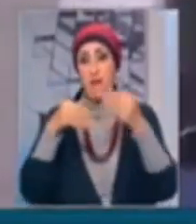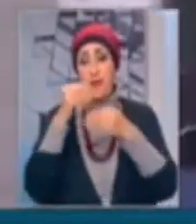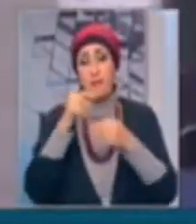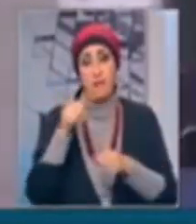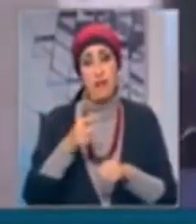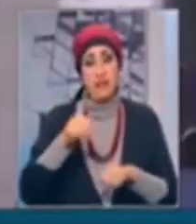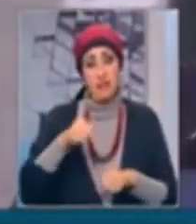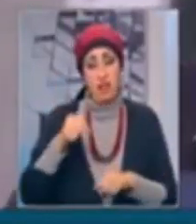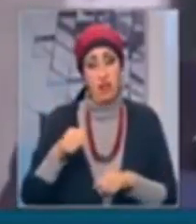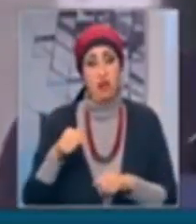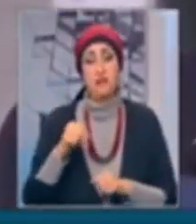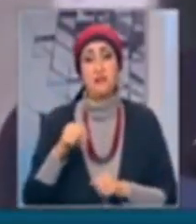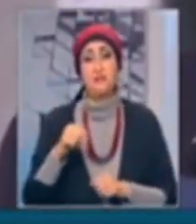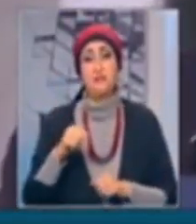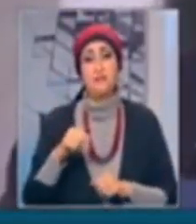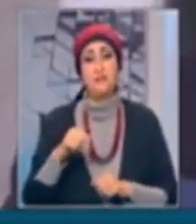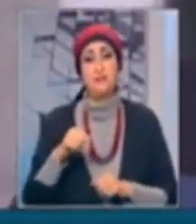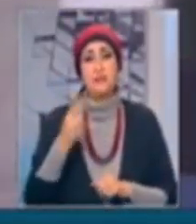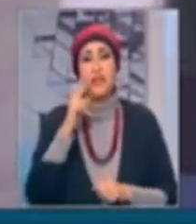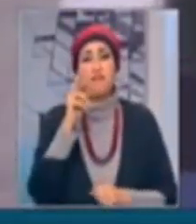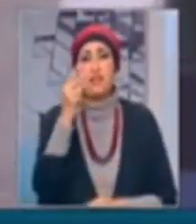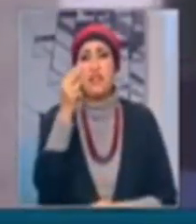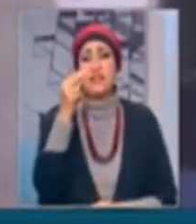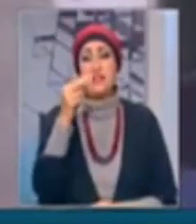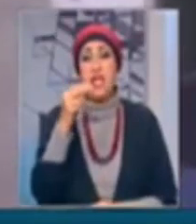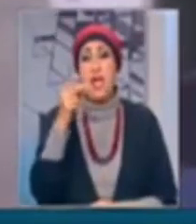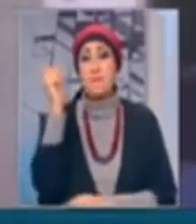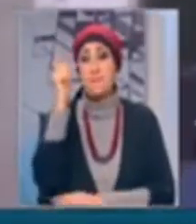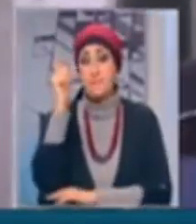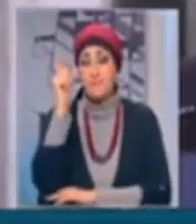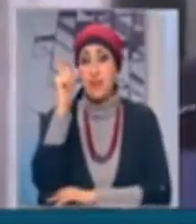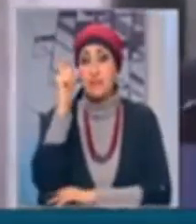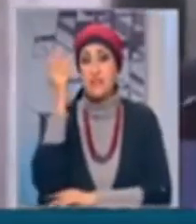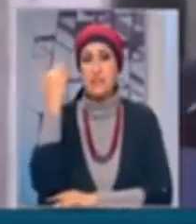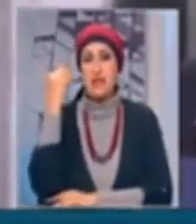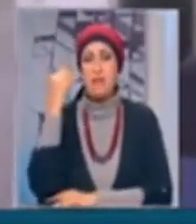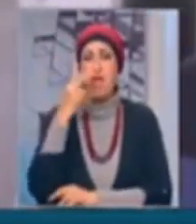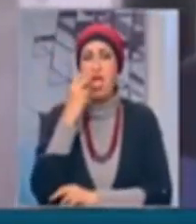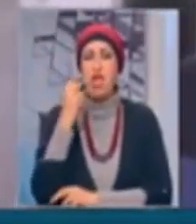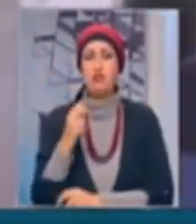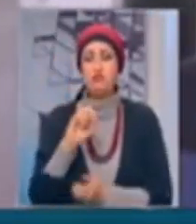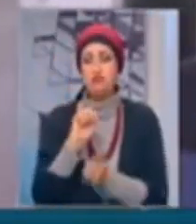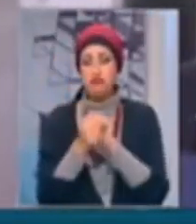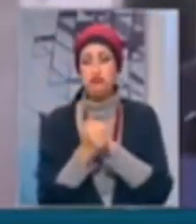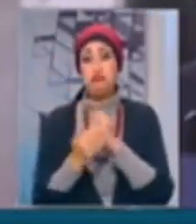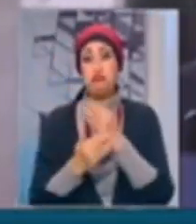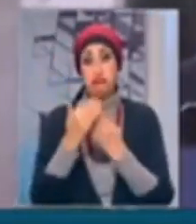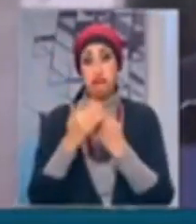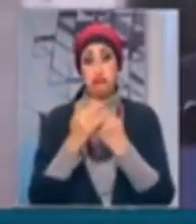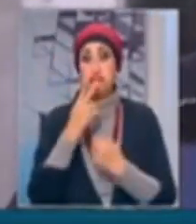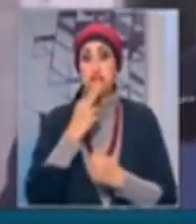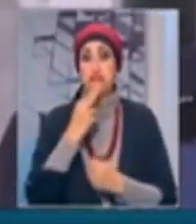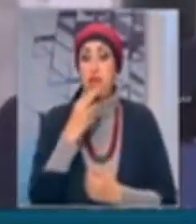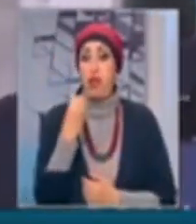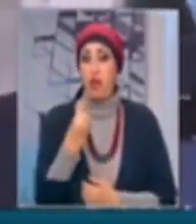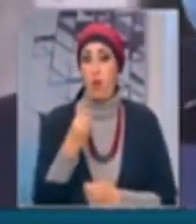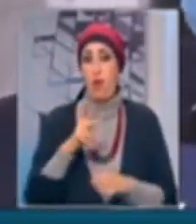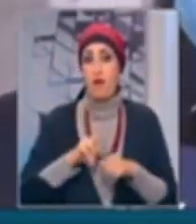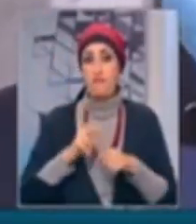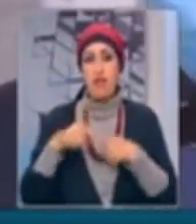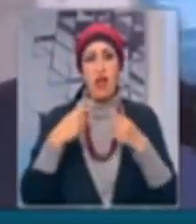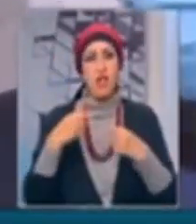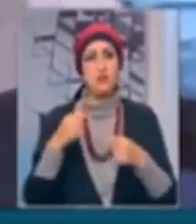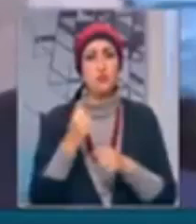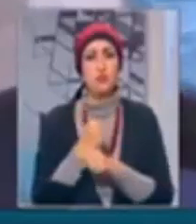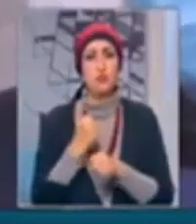النهارده هنبدا هنتفقد 2 مسجد تم تطويرهم وتجديدهم بالتعاون مع وزاره الاوقاف، التعاون